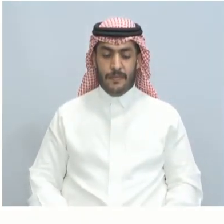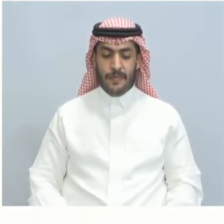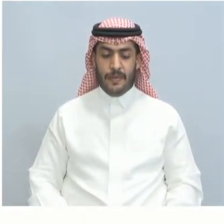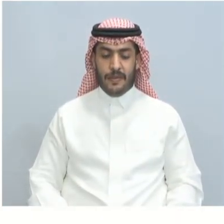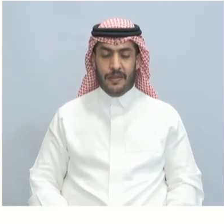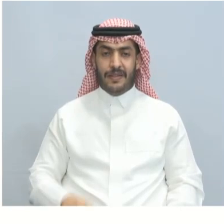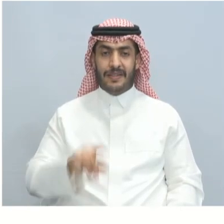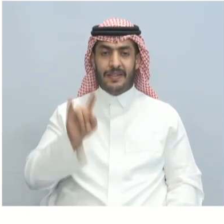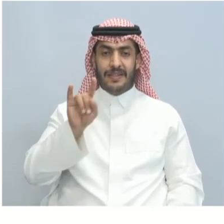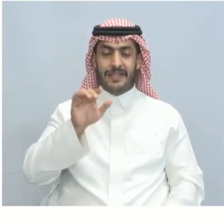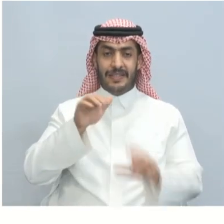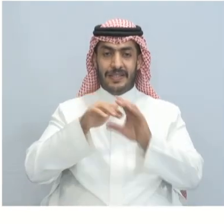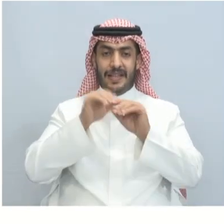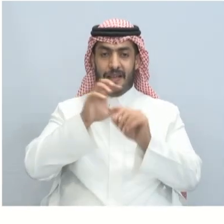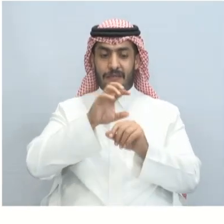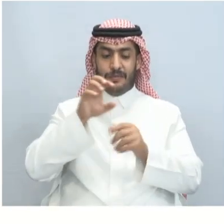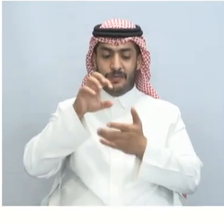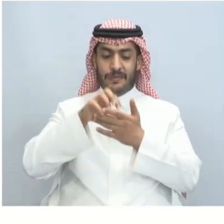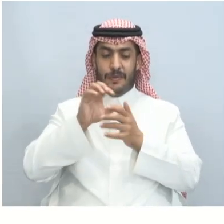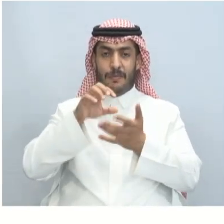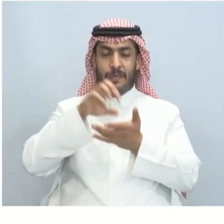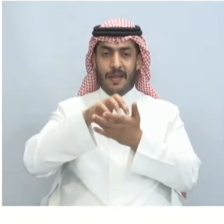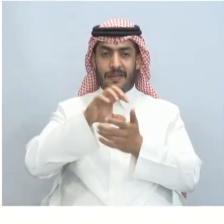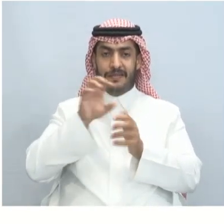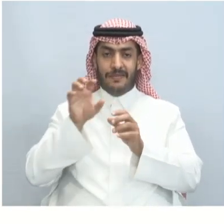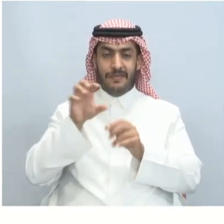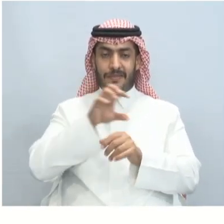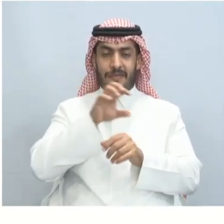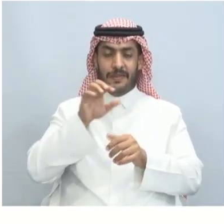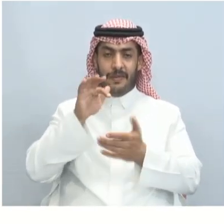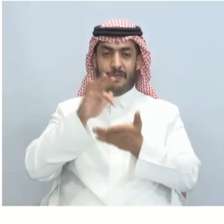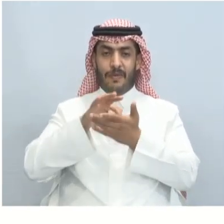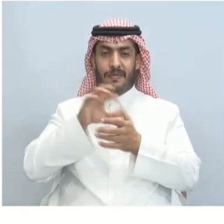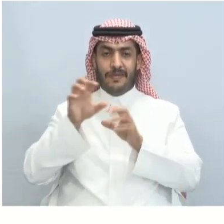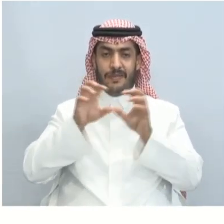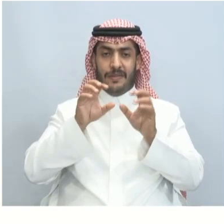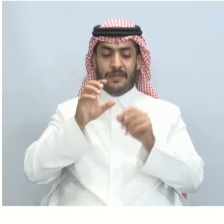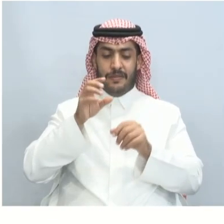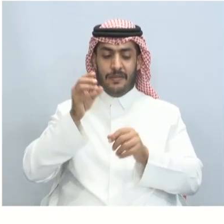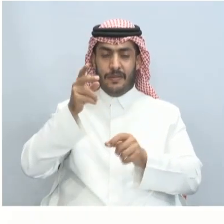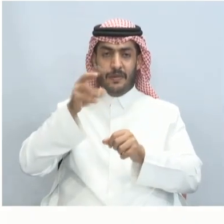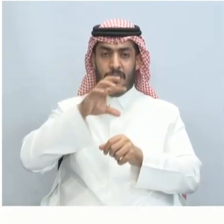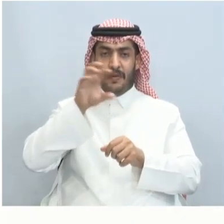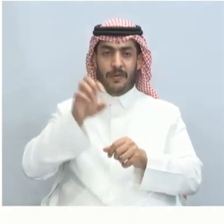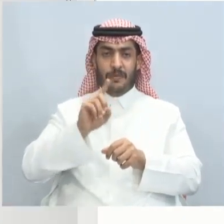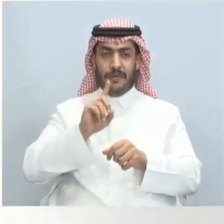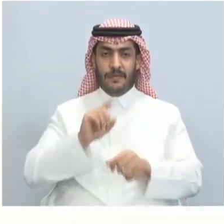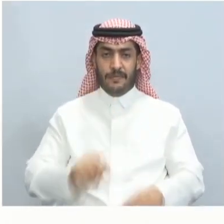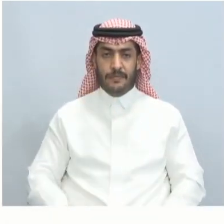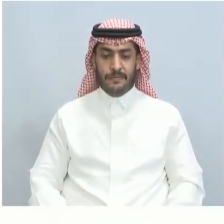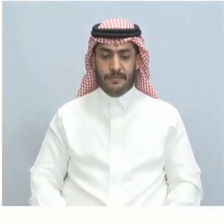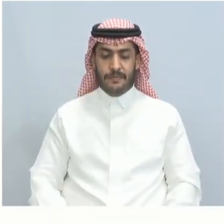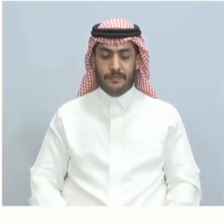الاعلى الانسحاب هو انتقال الشكل من موقع الى اخر دون تدويره